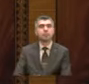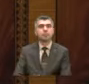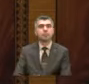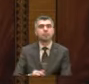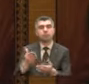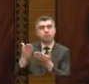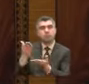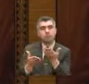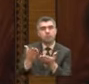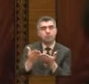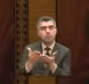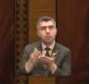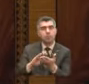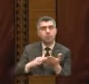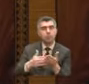بتوازن